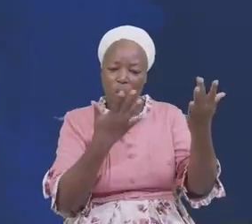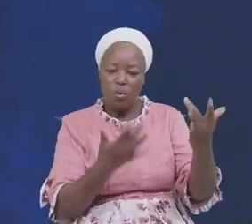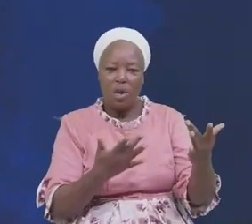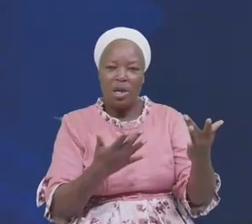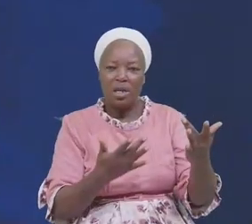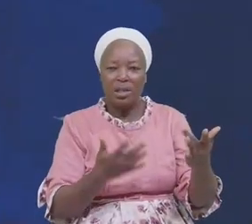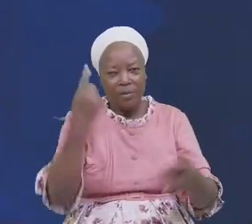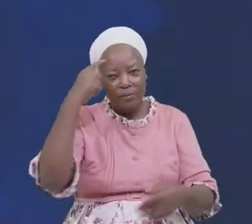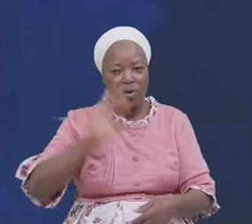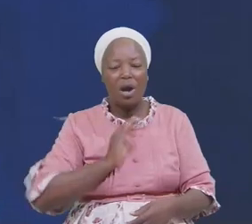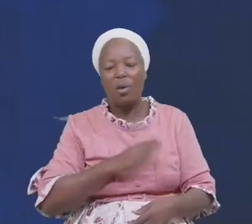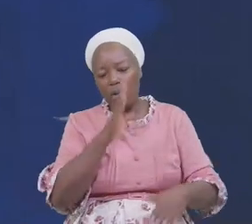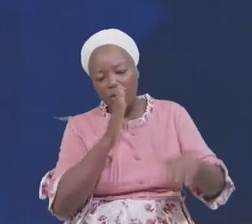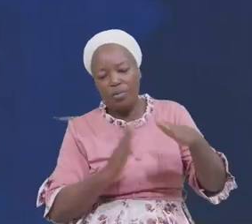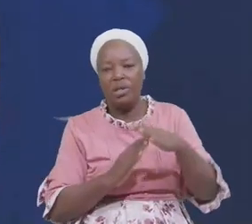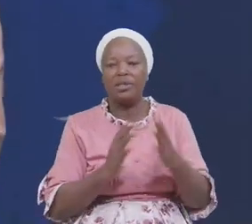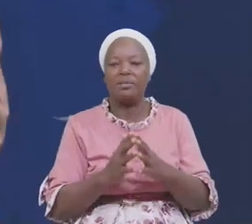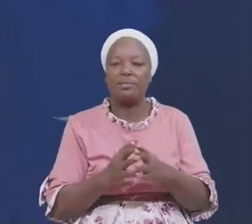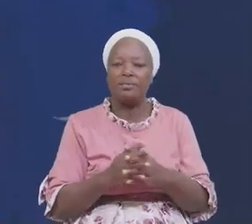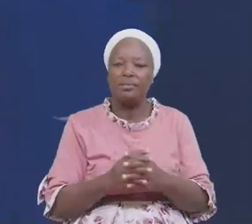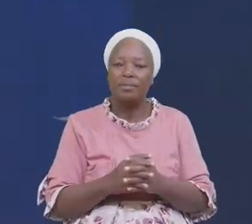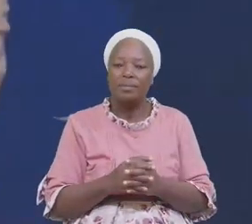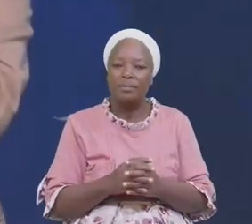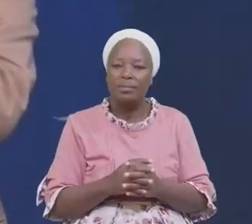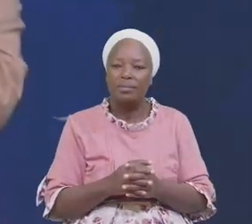Et donc, le pardon attend notre humilité.